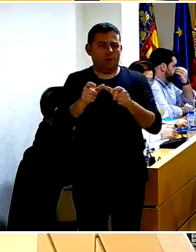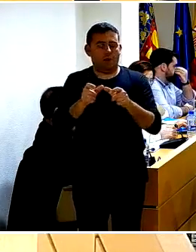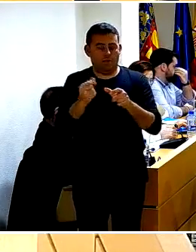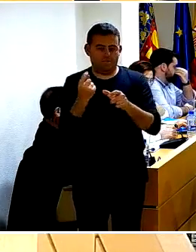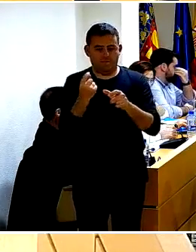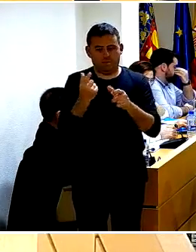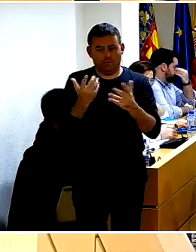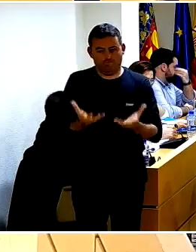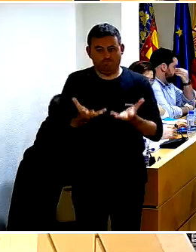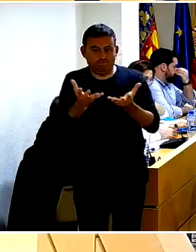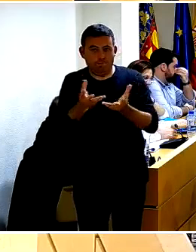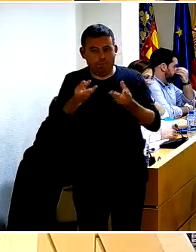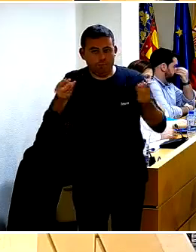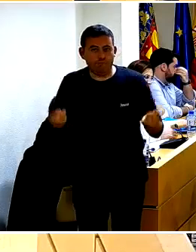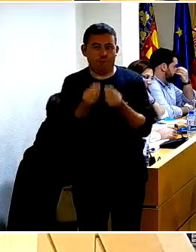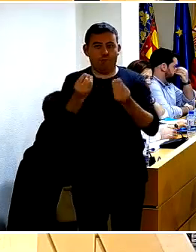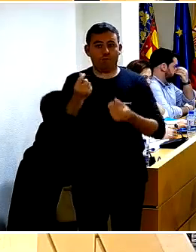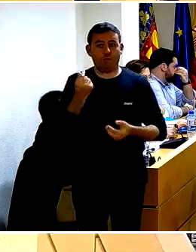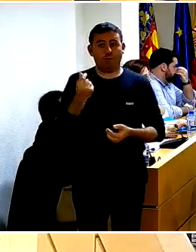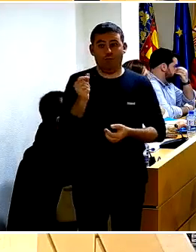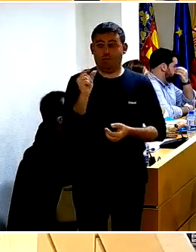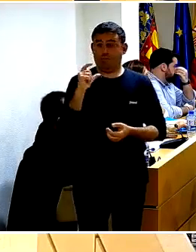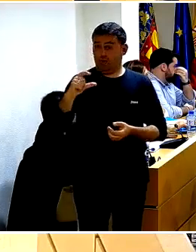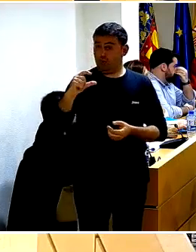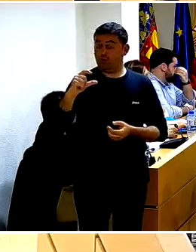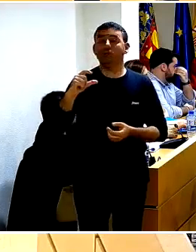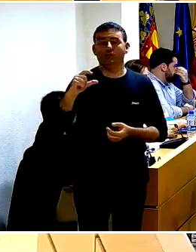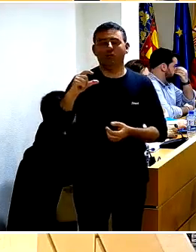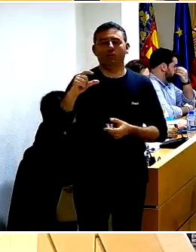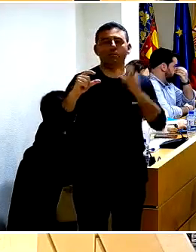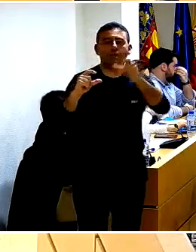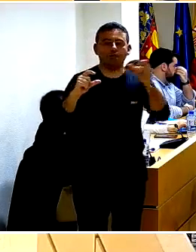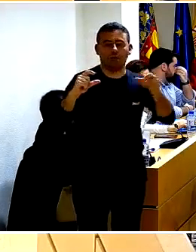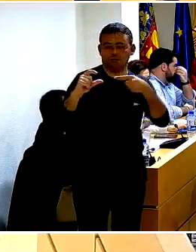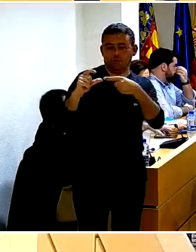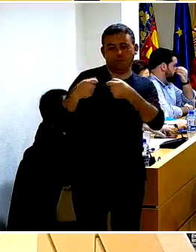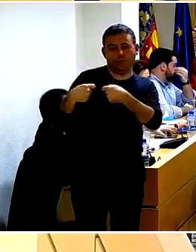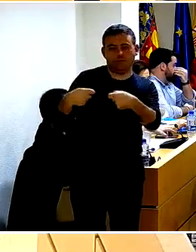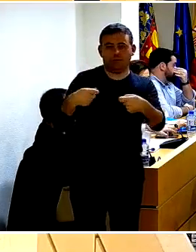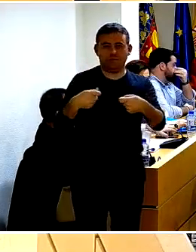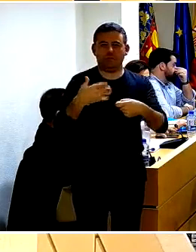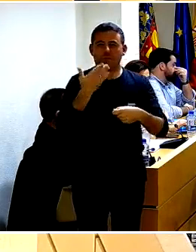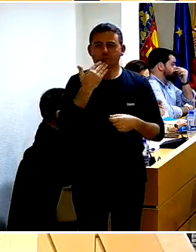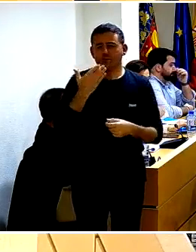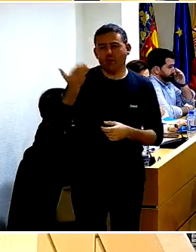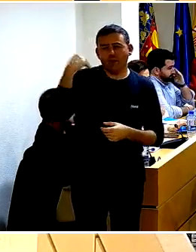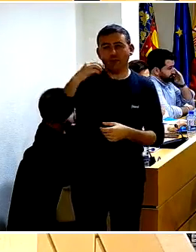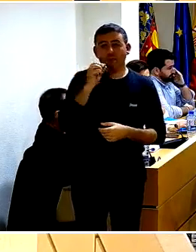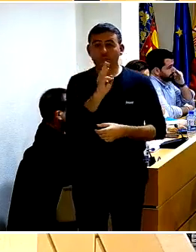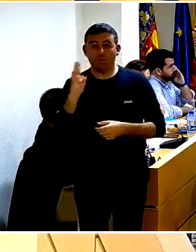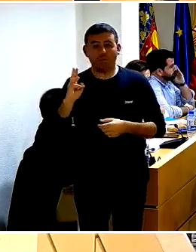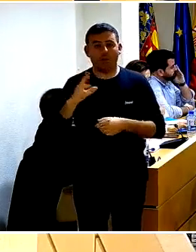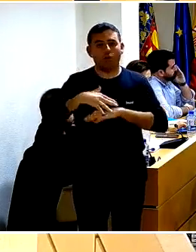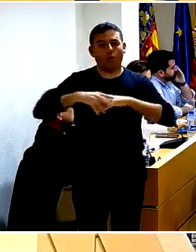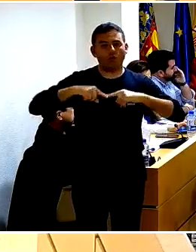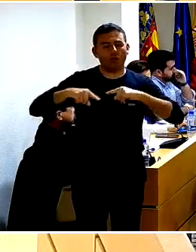partida, perquè a mi m'agradaria saber quant de pressupost tenien vostès per a joventut, quin personal tenien vostès per a poder